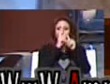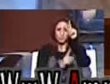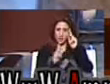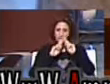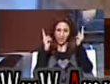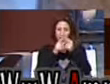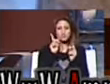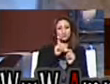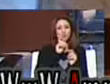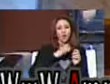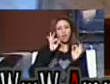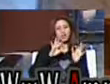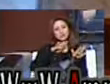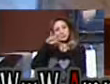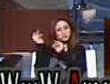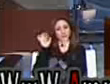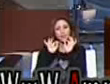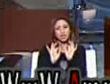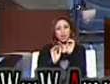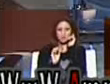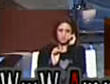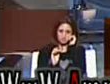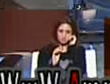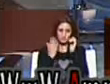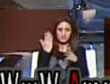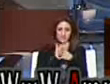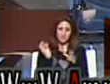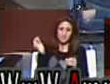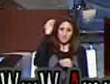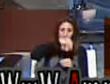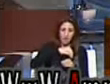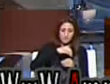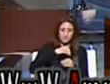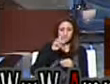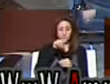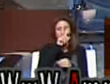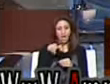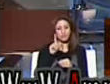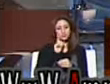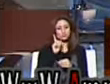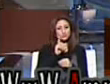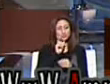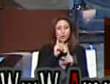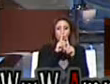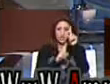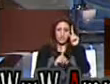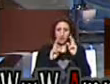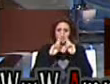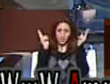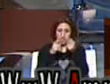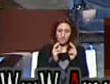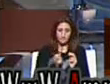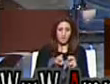منصبه. تمام؟ كعينه عشوائيه عشان اقول لحضرتك بس على حاجه بس دون ذكر للنيابات، احد النيابات الكليه عدد